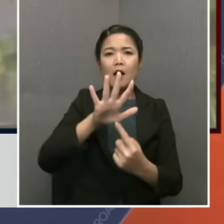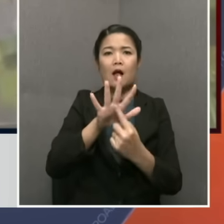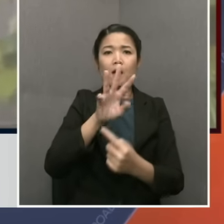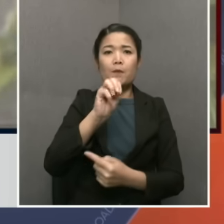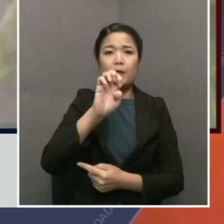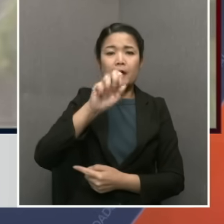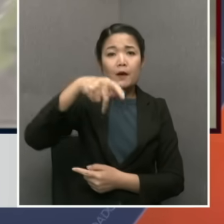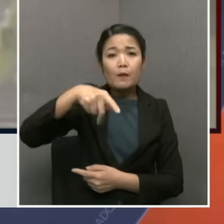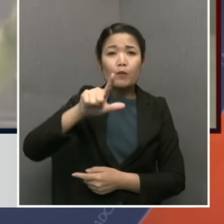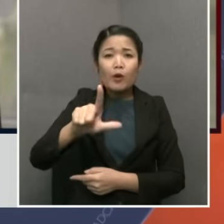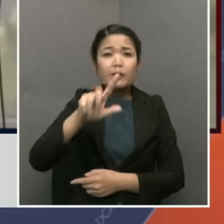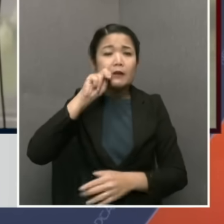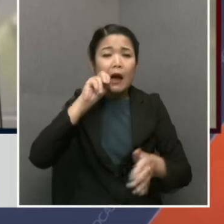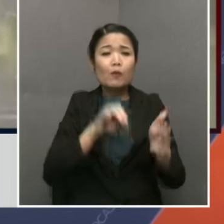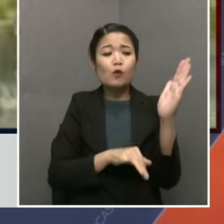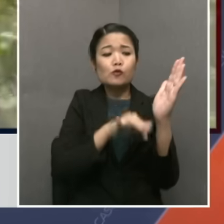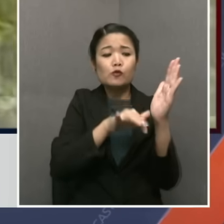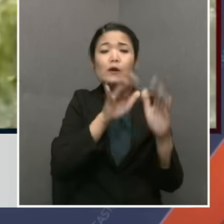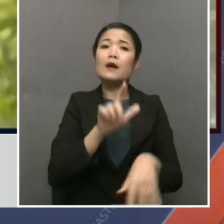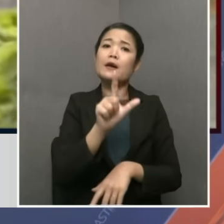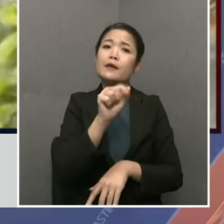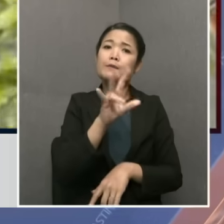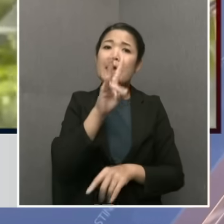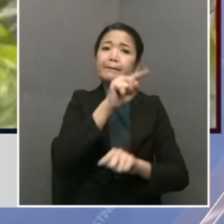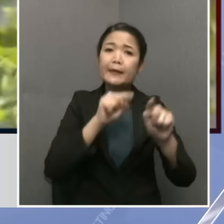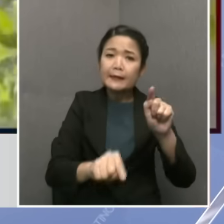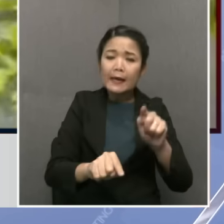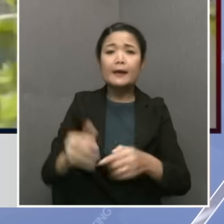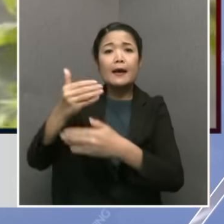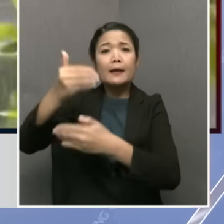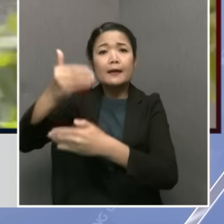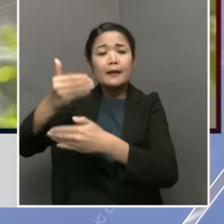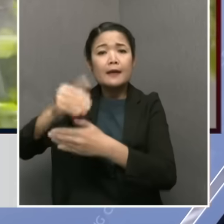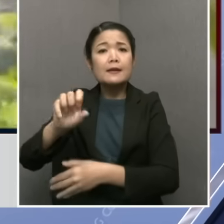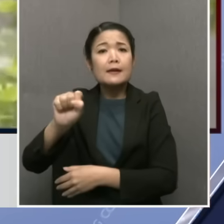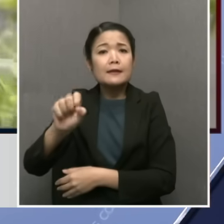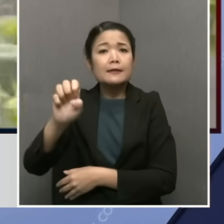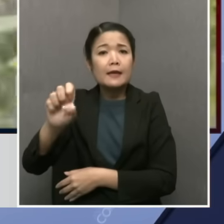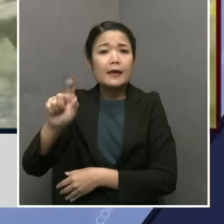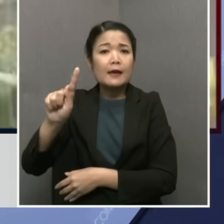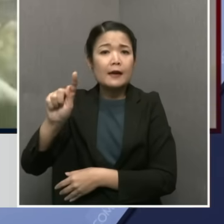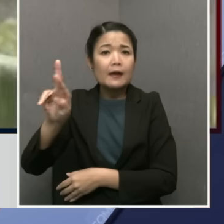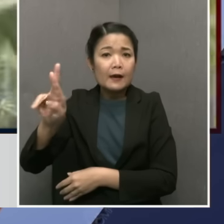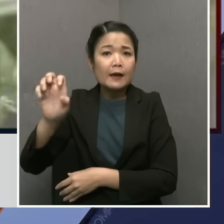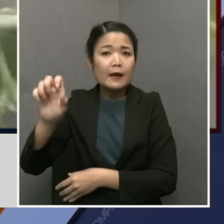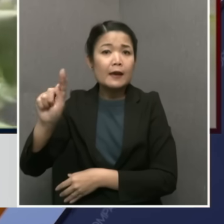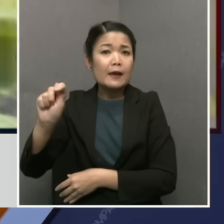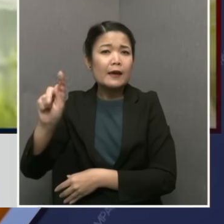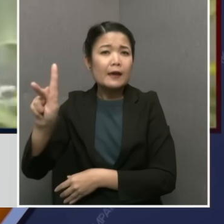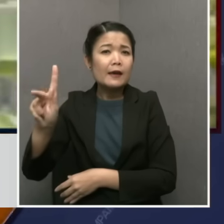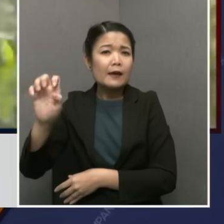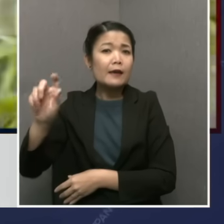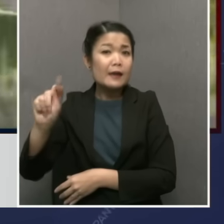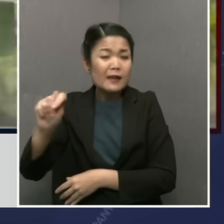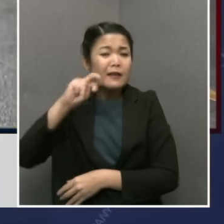ละ 27เท่านั้นนะครับนะแล้วก็คืนสิริกิติ์ก็มีน้ำเพียงร้อยละ 34เท่านั้นนะครับเพราะฉะนั้นผลตอนเนะฮะ